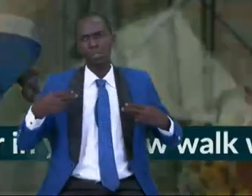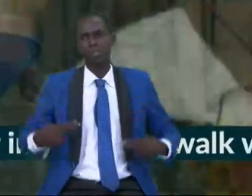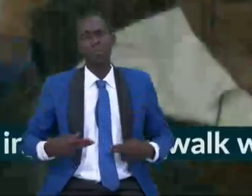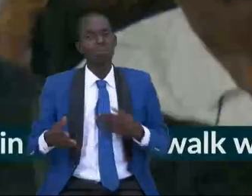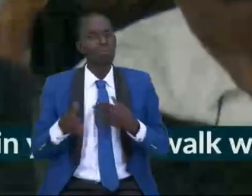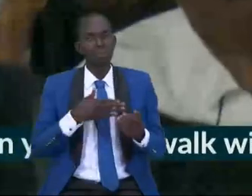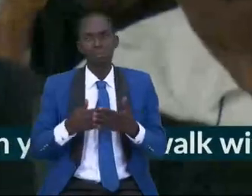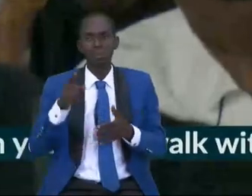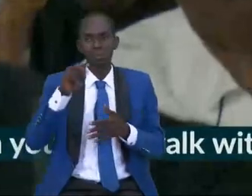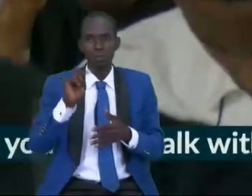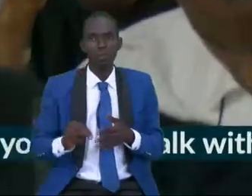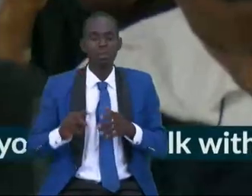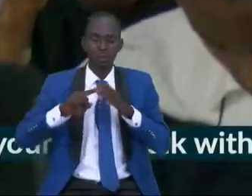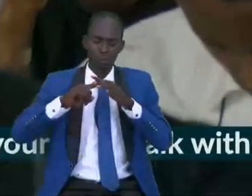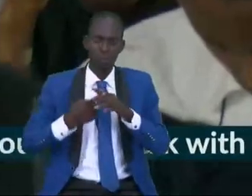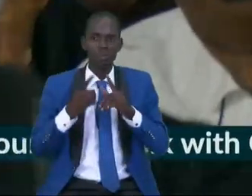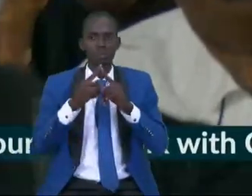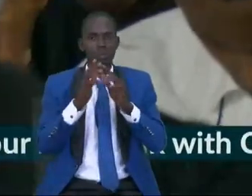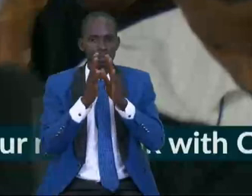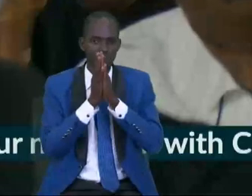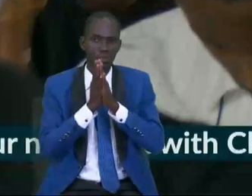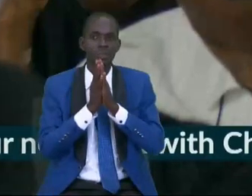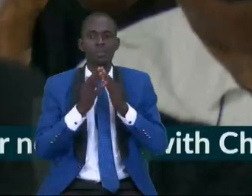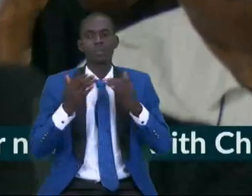Présentons nos cas au Seigneur.